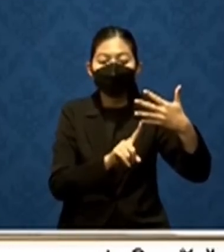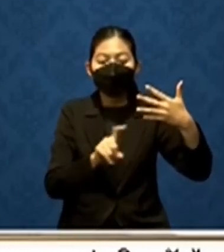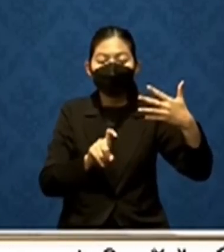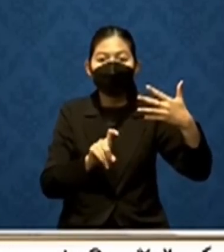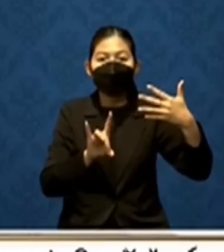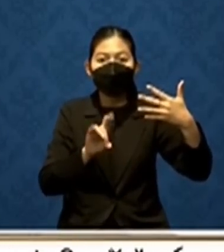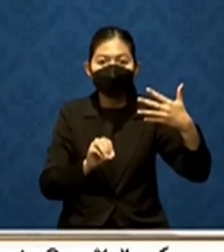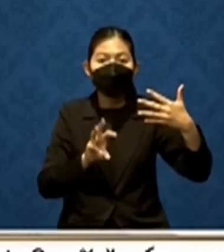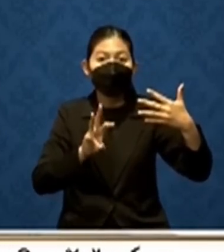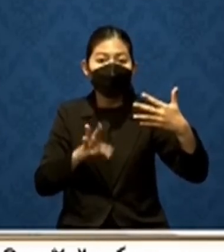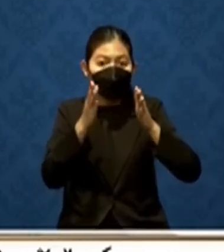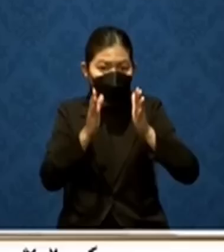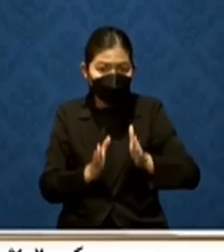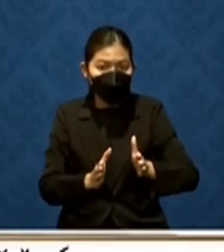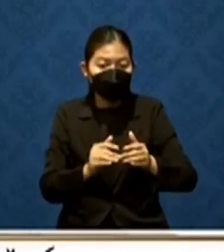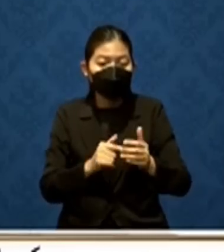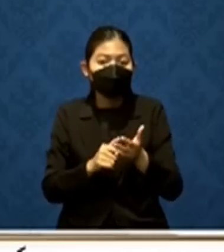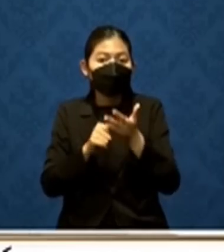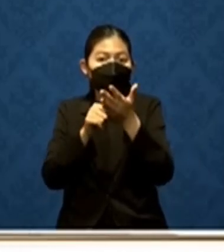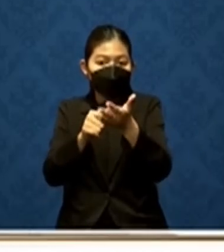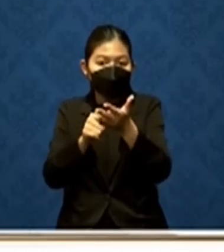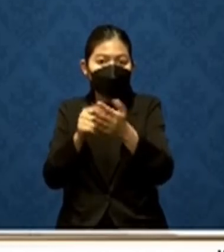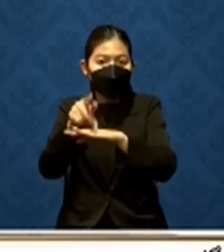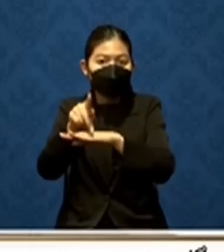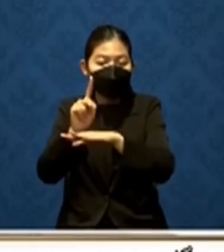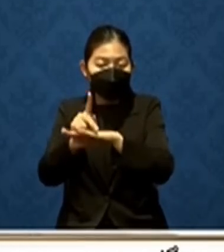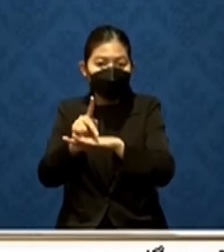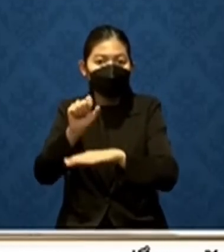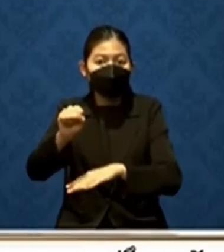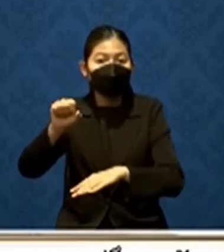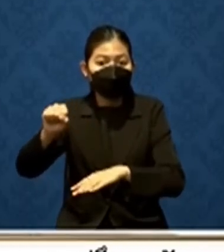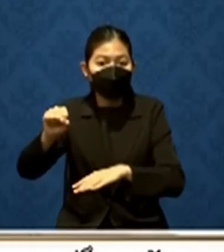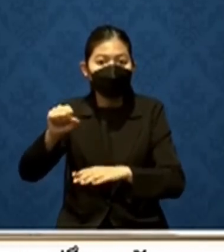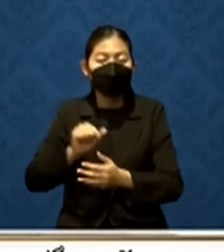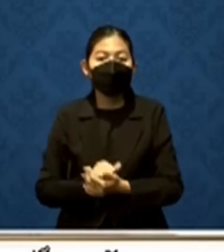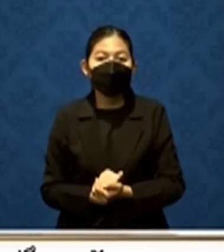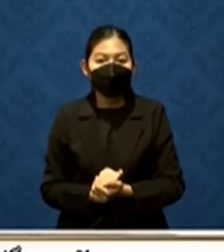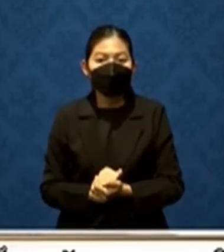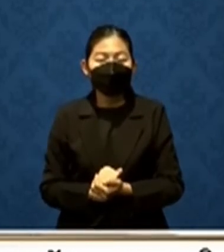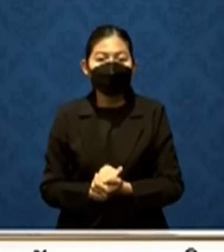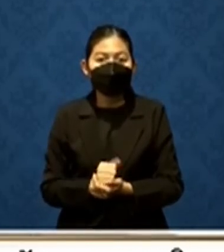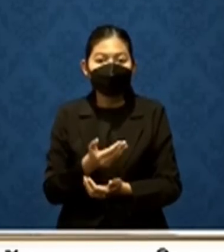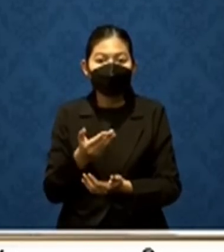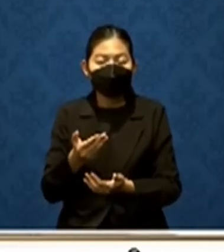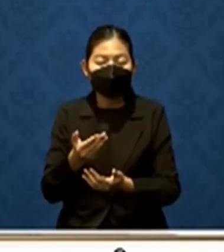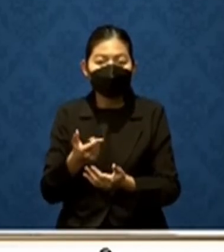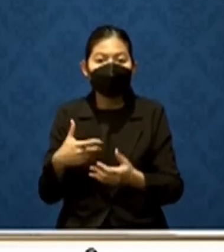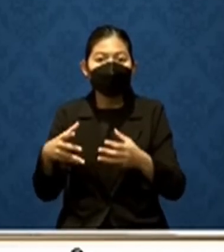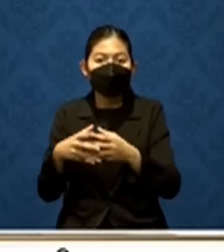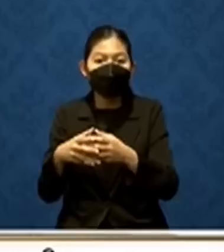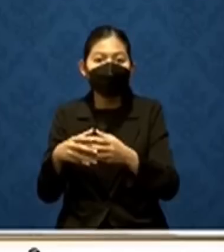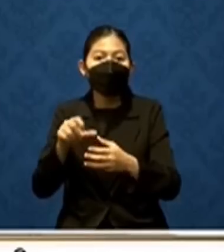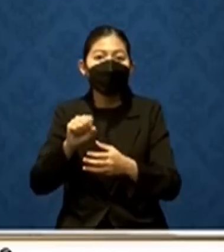186รายชื่อเสนอต่อท่านประธานสภาผู้แทนราษฎรและท่านประธานสภาผู้แทนราษฎร